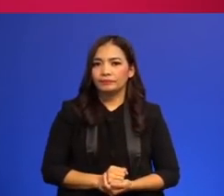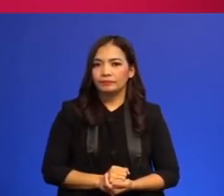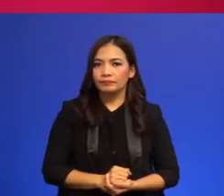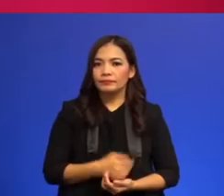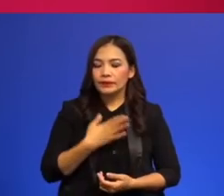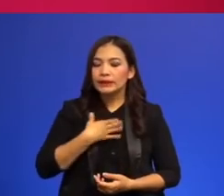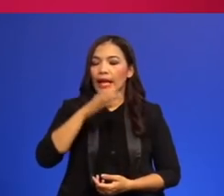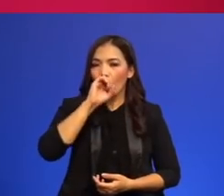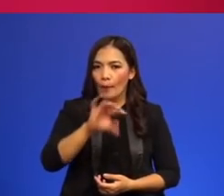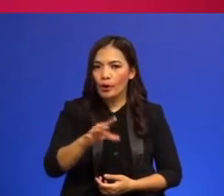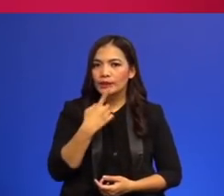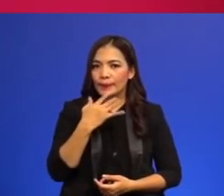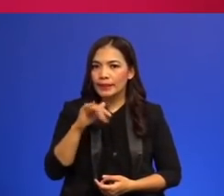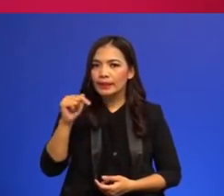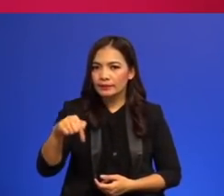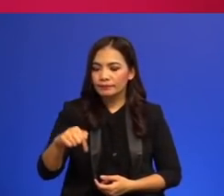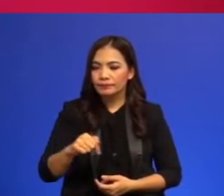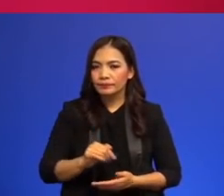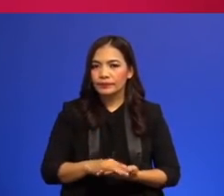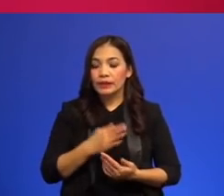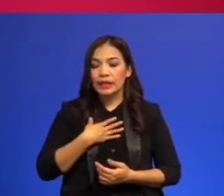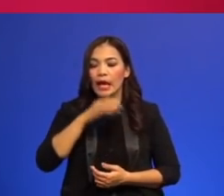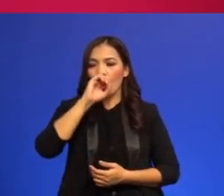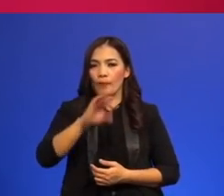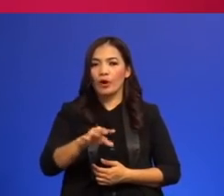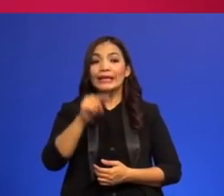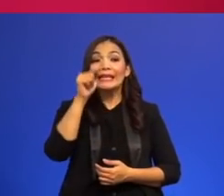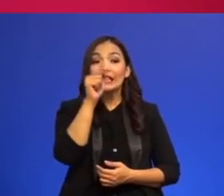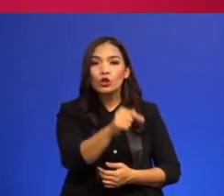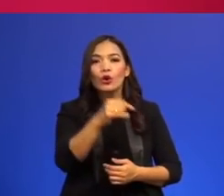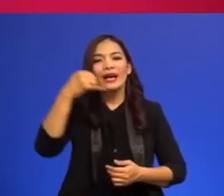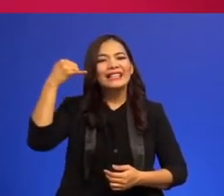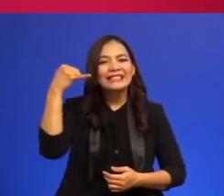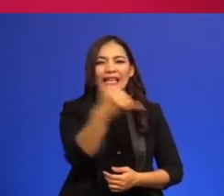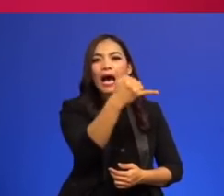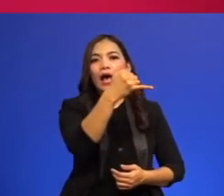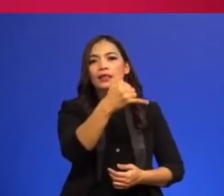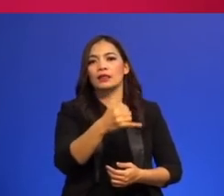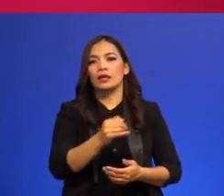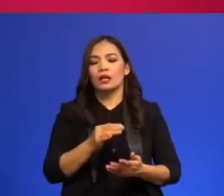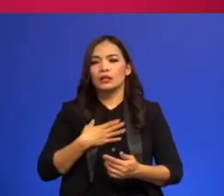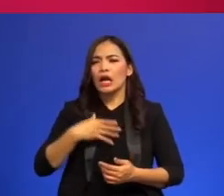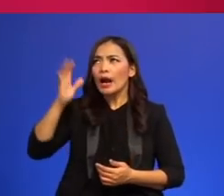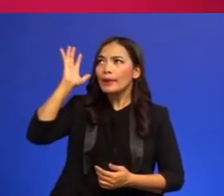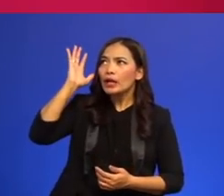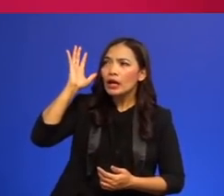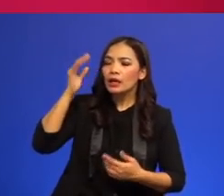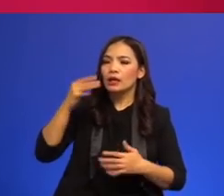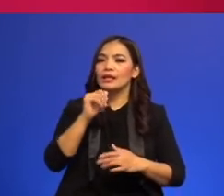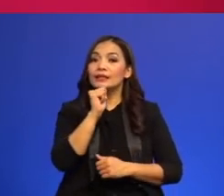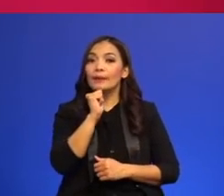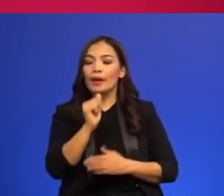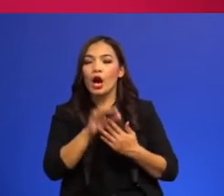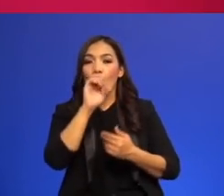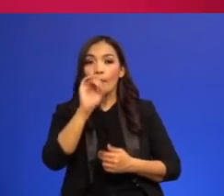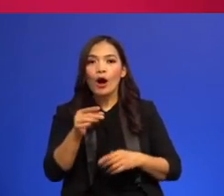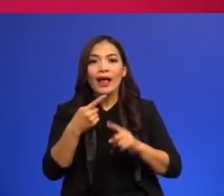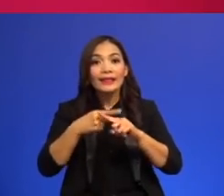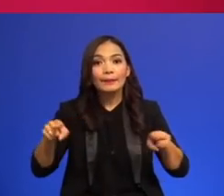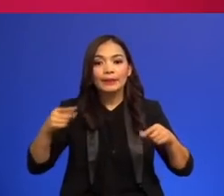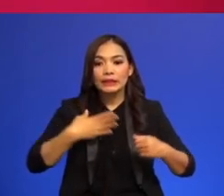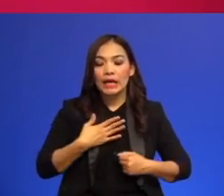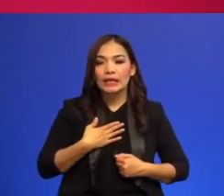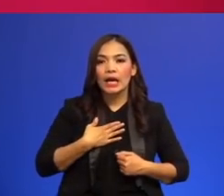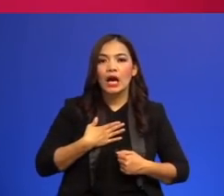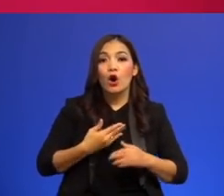sudah ngomong, saya bicara. Saya belum pernah mendengar juga orang berkata begini. Tapi berhubung